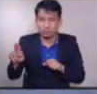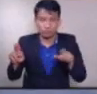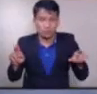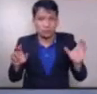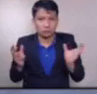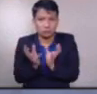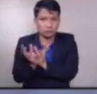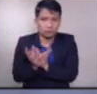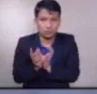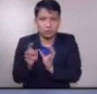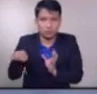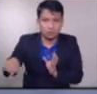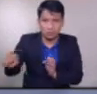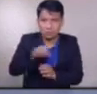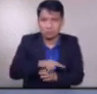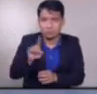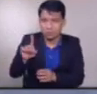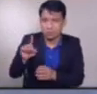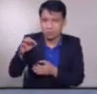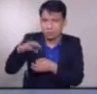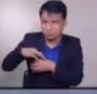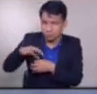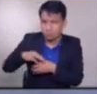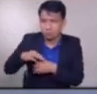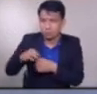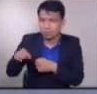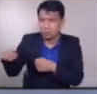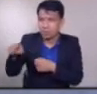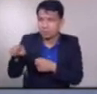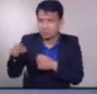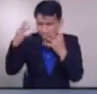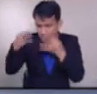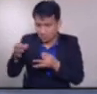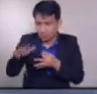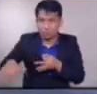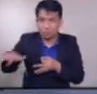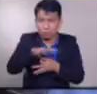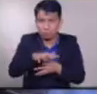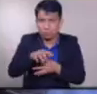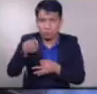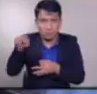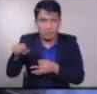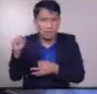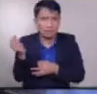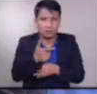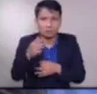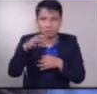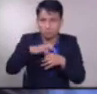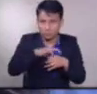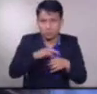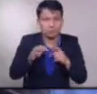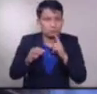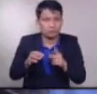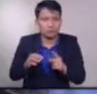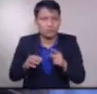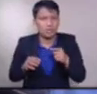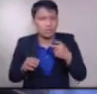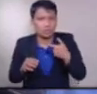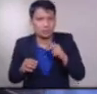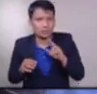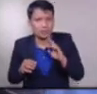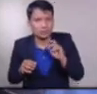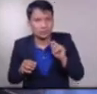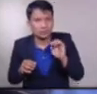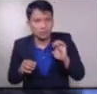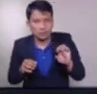vote for us. Pangalawa, meron kami tinatawag na guarantee voting, itong notaryado. Itong guarantee voting, ang sinasabi namin